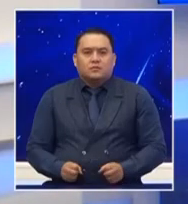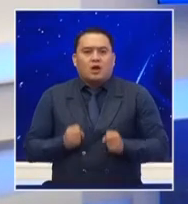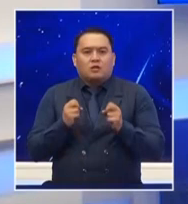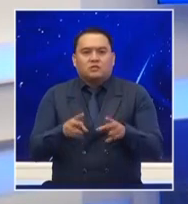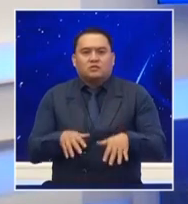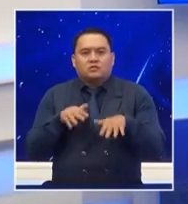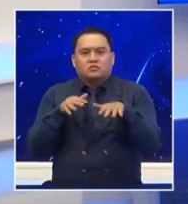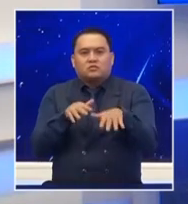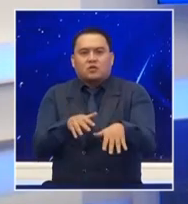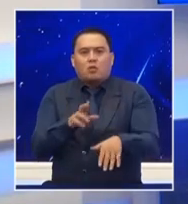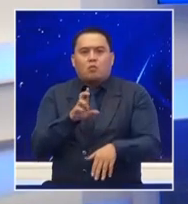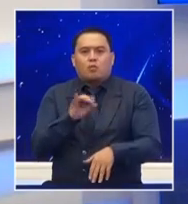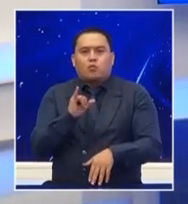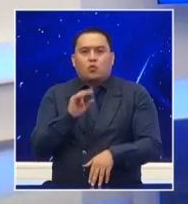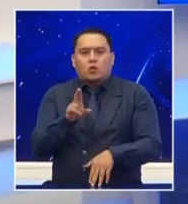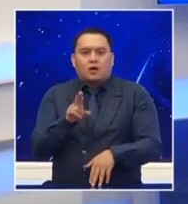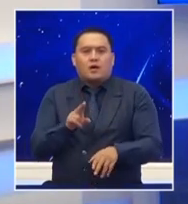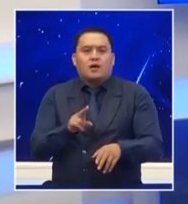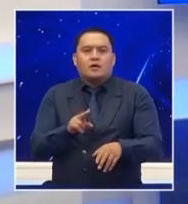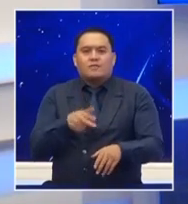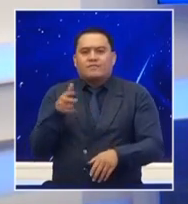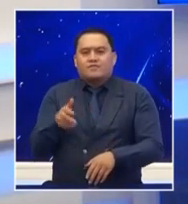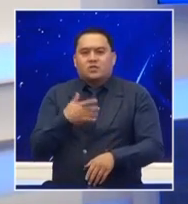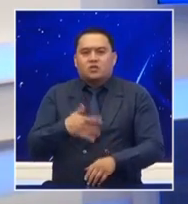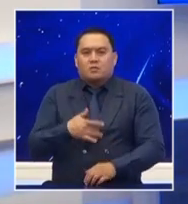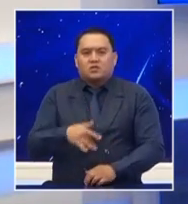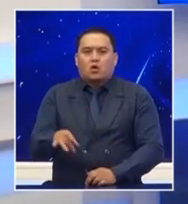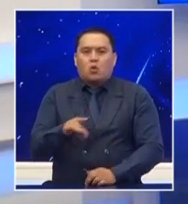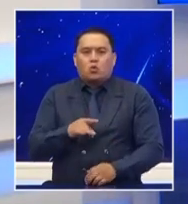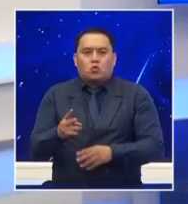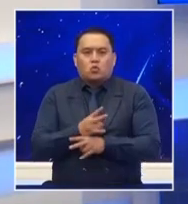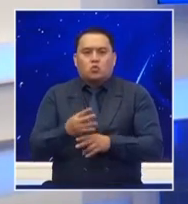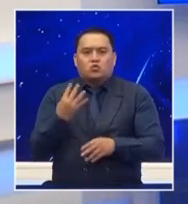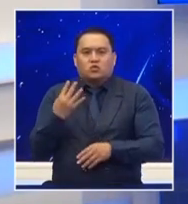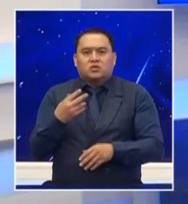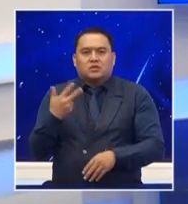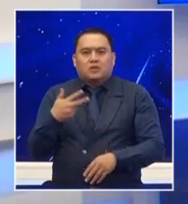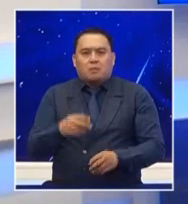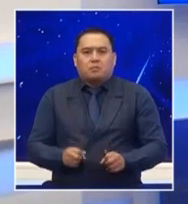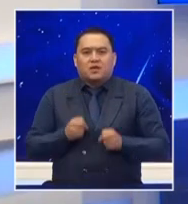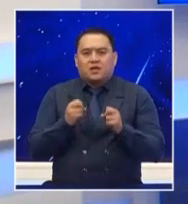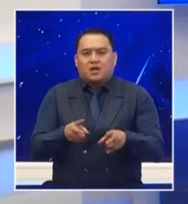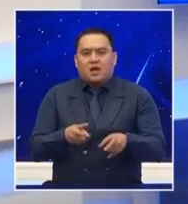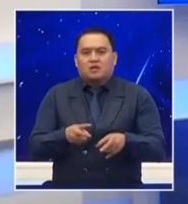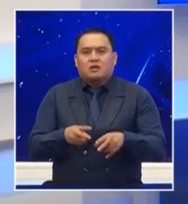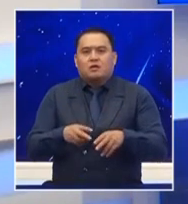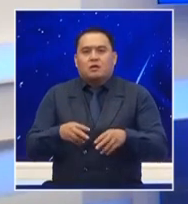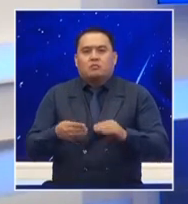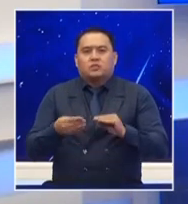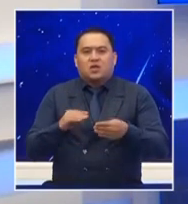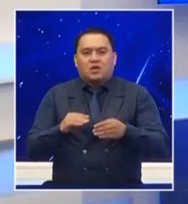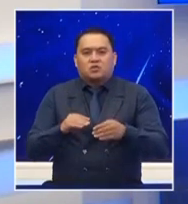Разбойное нападение на букмекерскую контору попало на видео в Жамбылской области. Ночью в 4:30 преступники отжали пластиковое